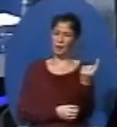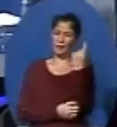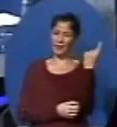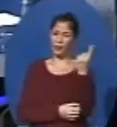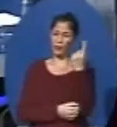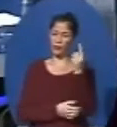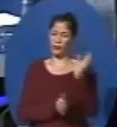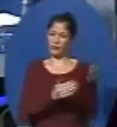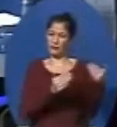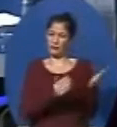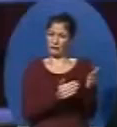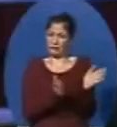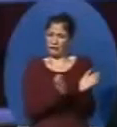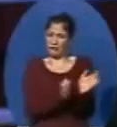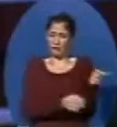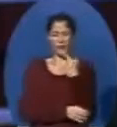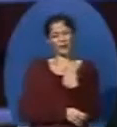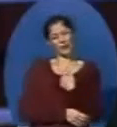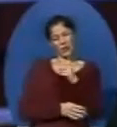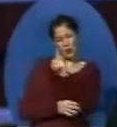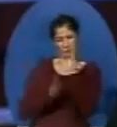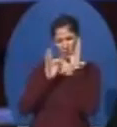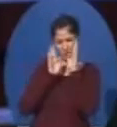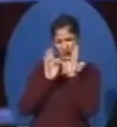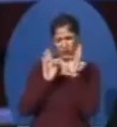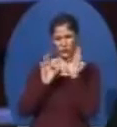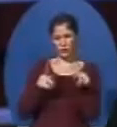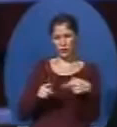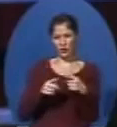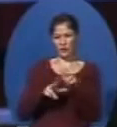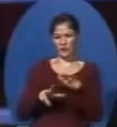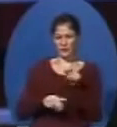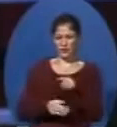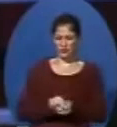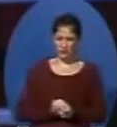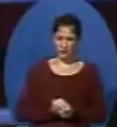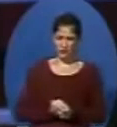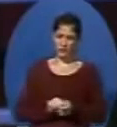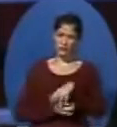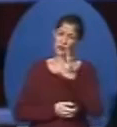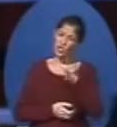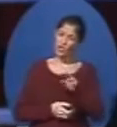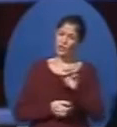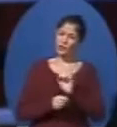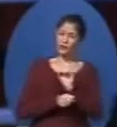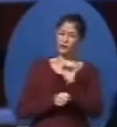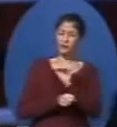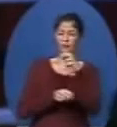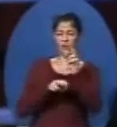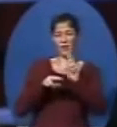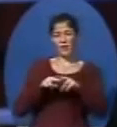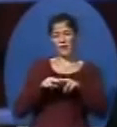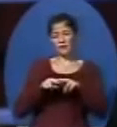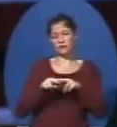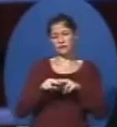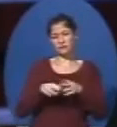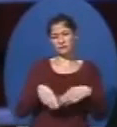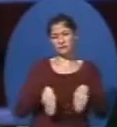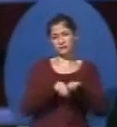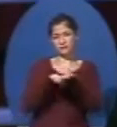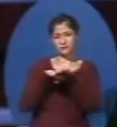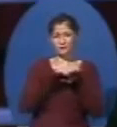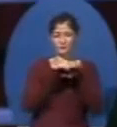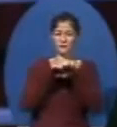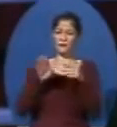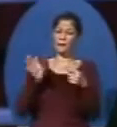מאמינה שהוא יגיע למצב כזה. האנשים האלה לא מגיעים למצב כזה. אז יש מחאה, ובסוף מיישרים קו. Okay. למה מיישרים